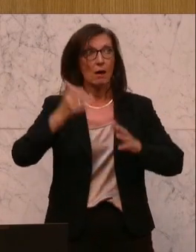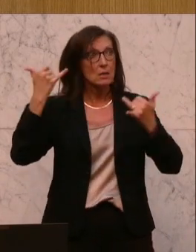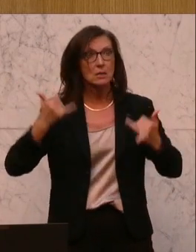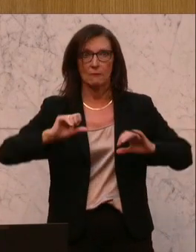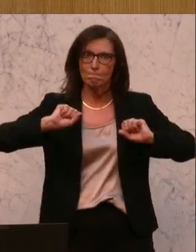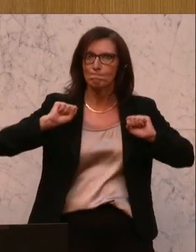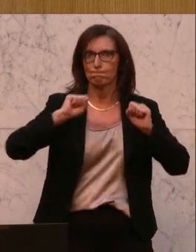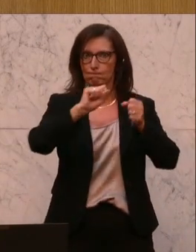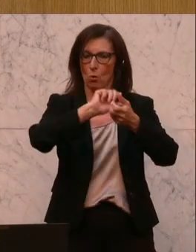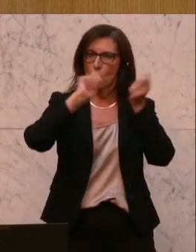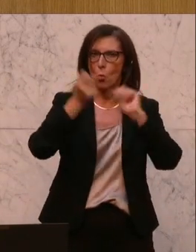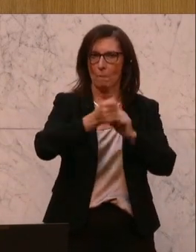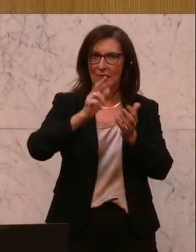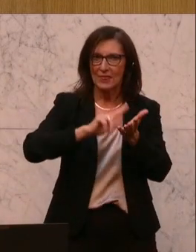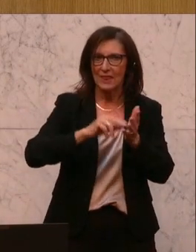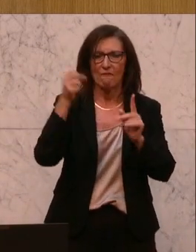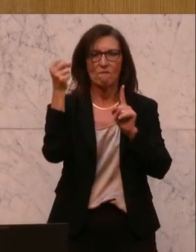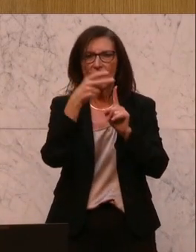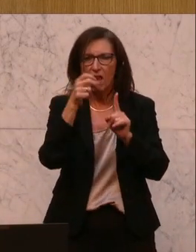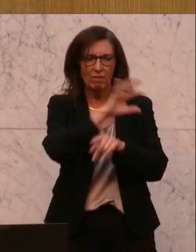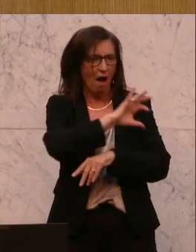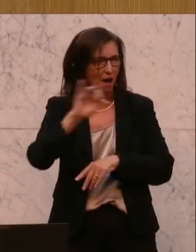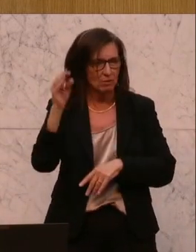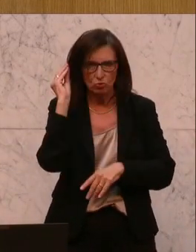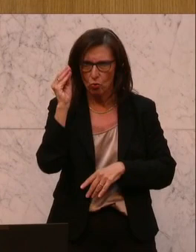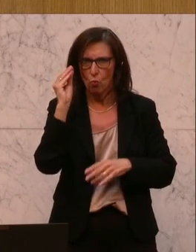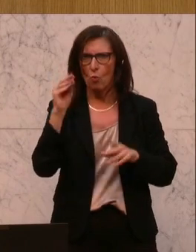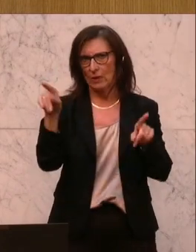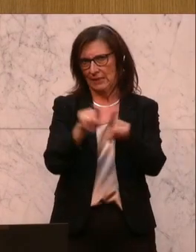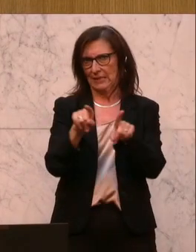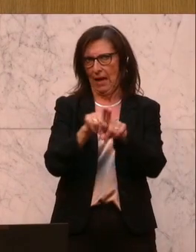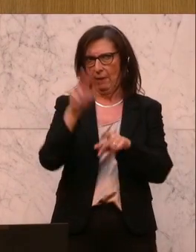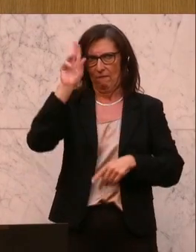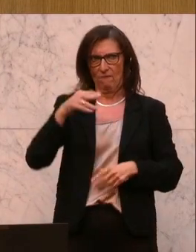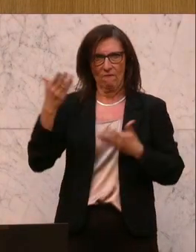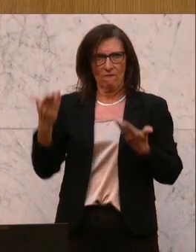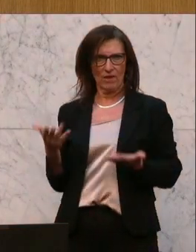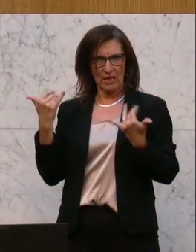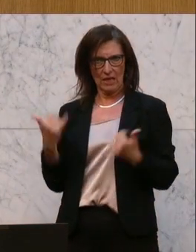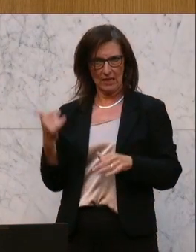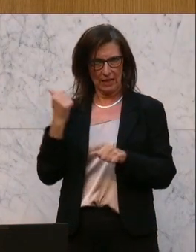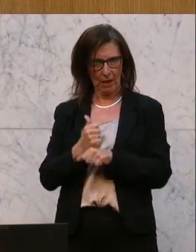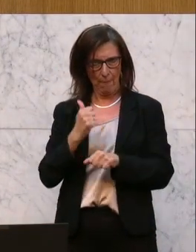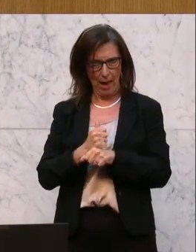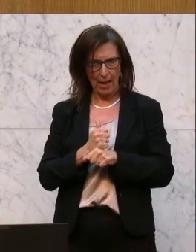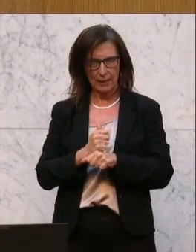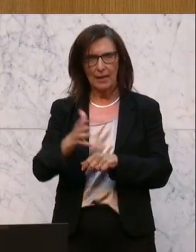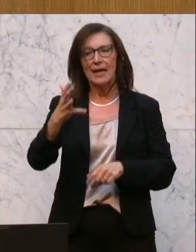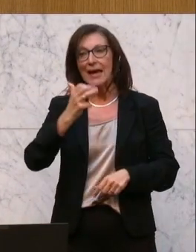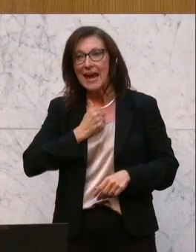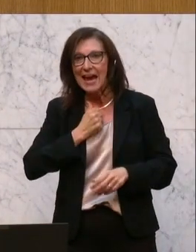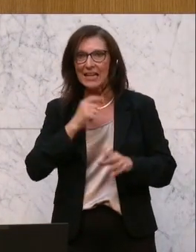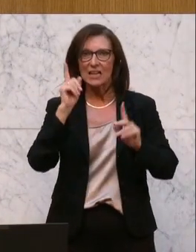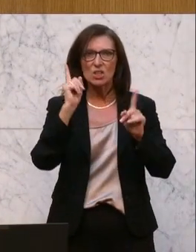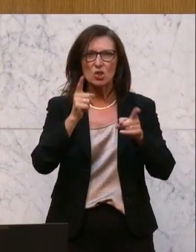Digitalisierung, WLAN-Ausstattung aller Schulen, auch wie wir das jetzt in Wien machen. Kübeln Sie endlich diese